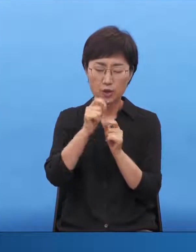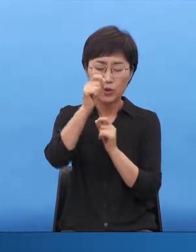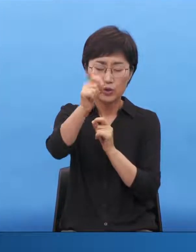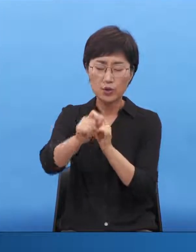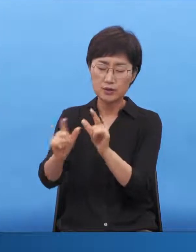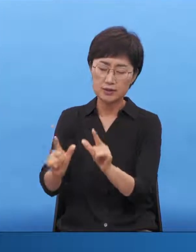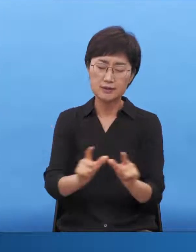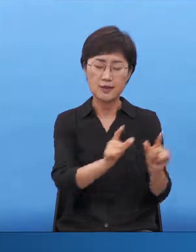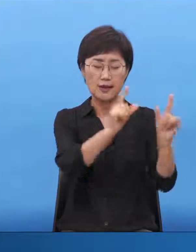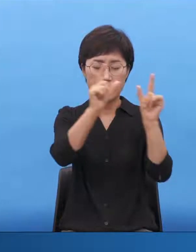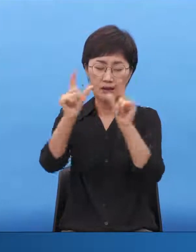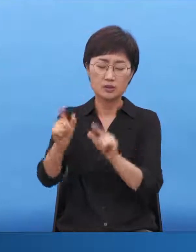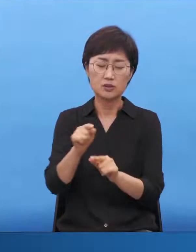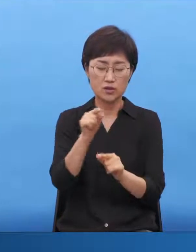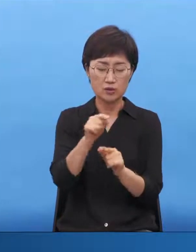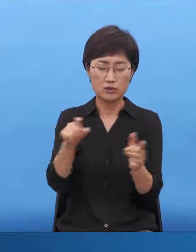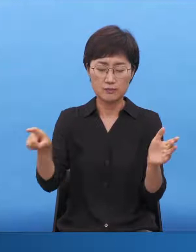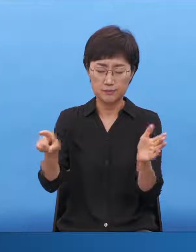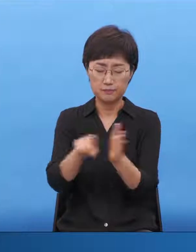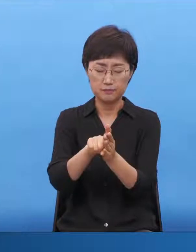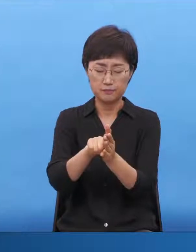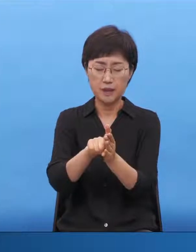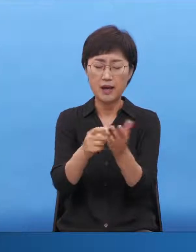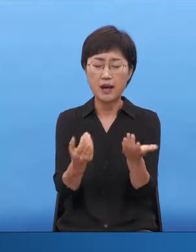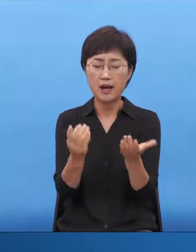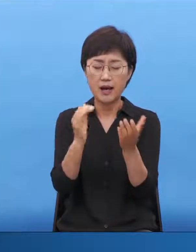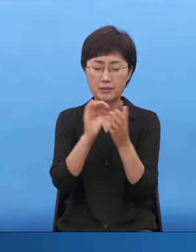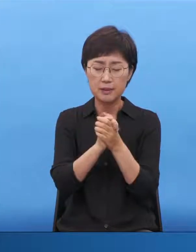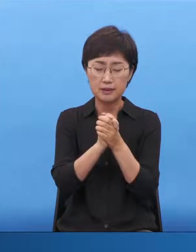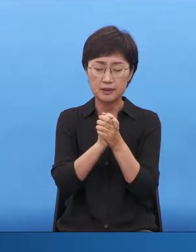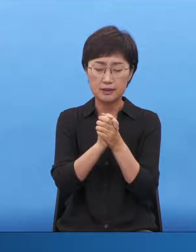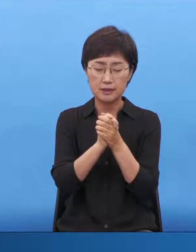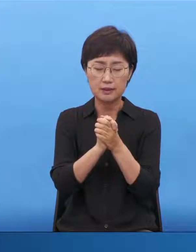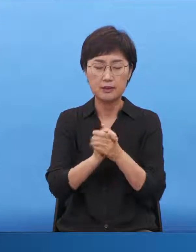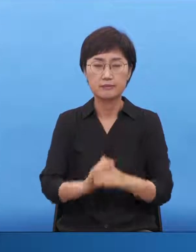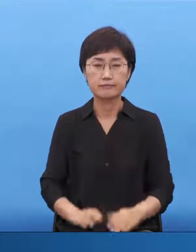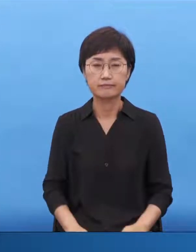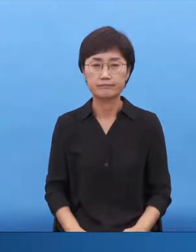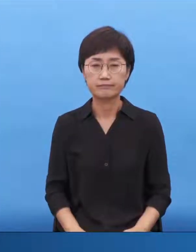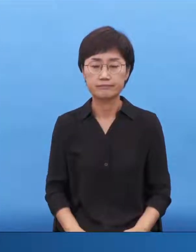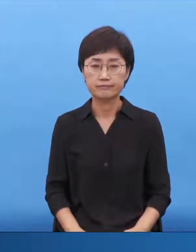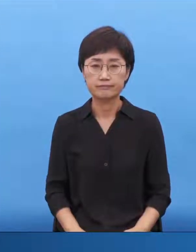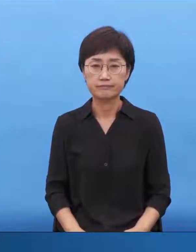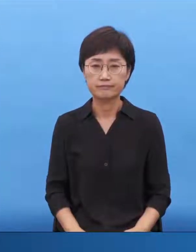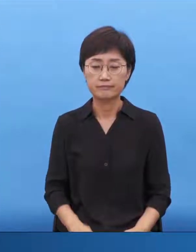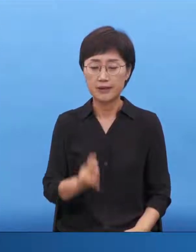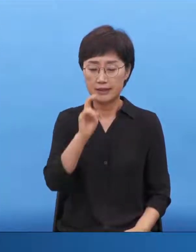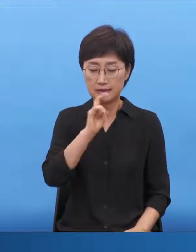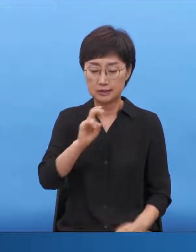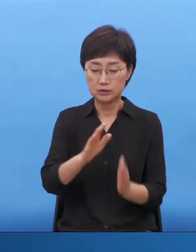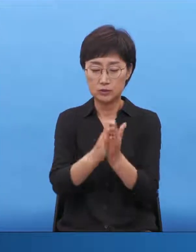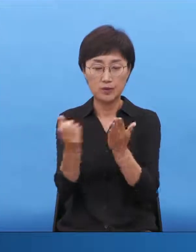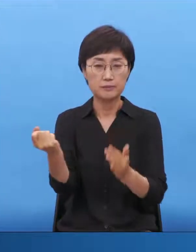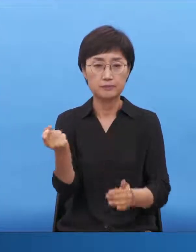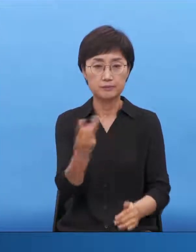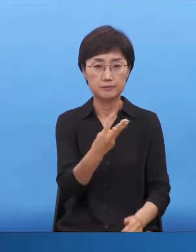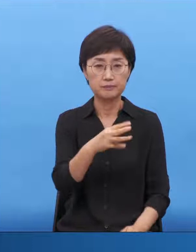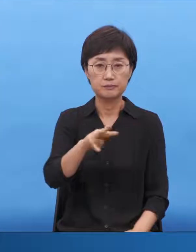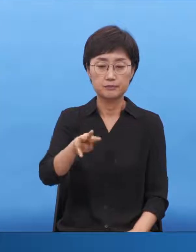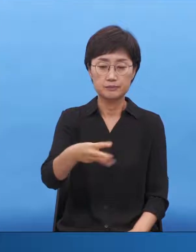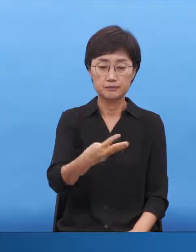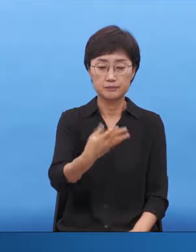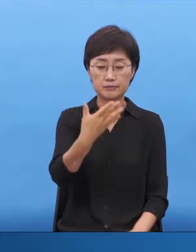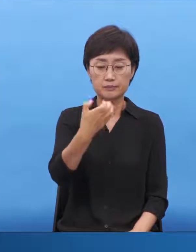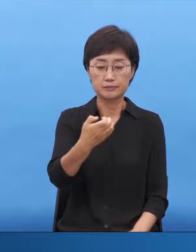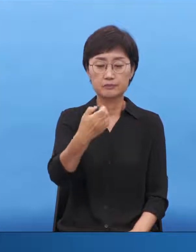것과 영원히 사는 것을 믿사옵나이다. 아멘. 찬송 391장